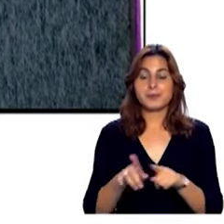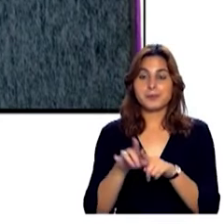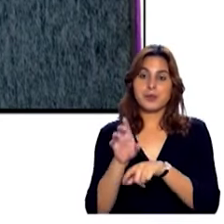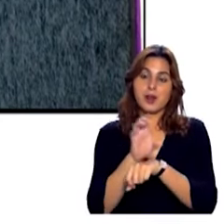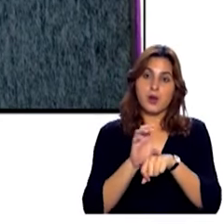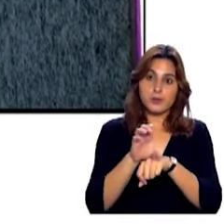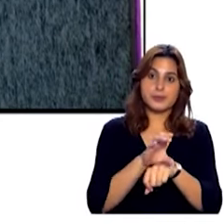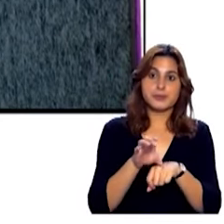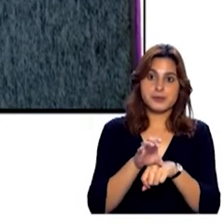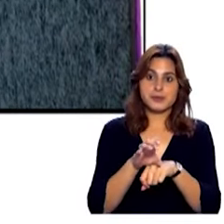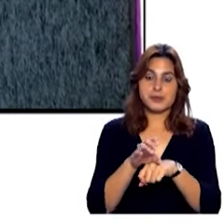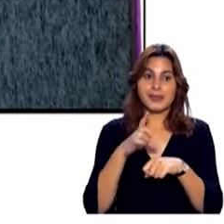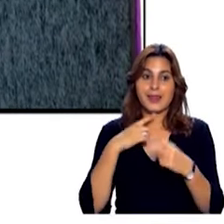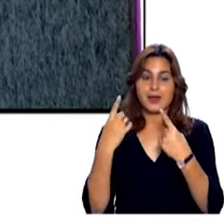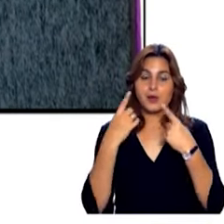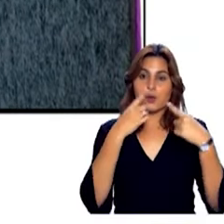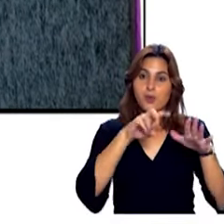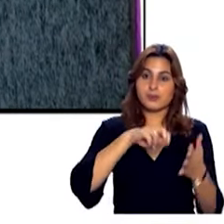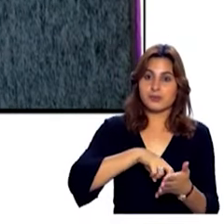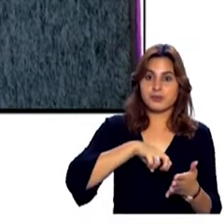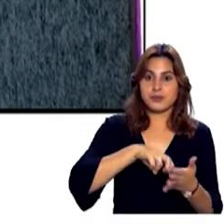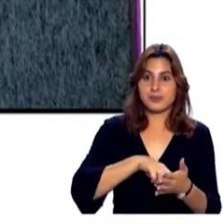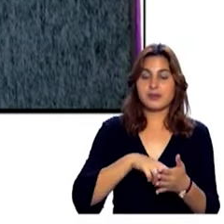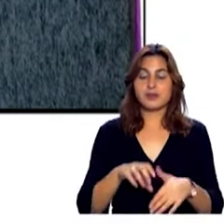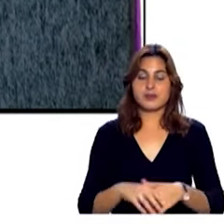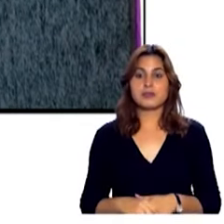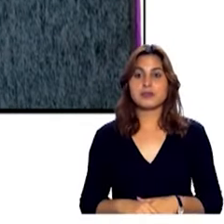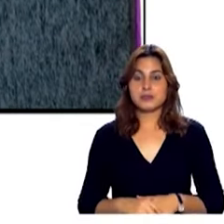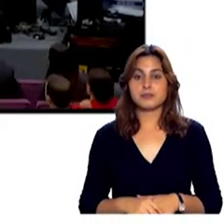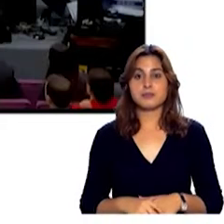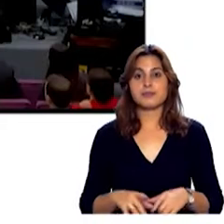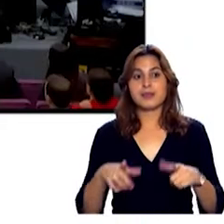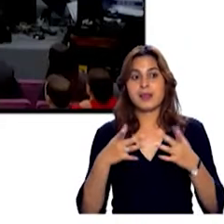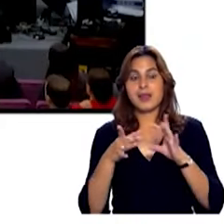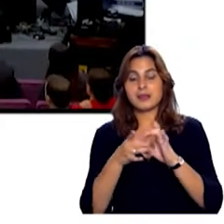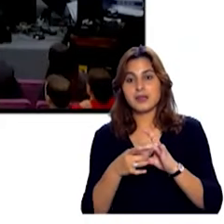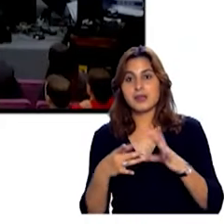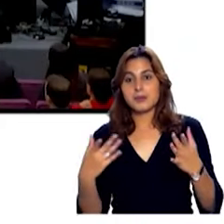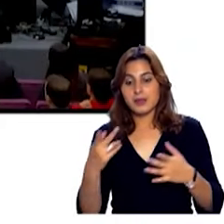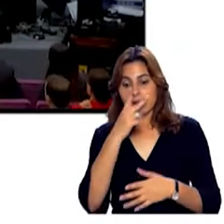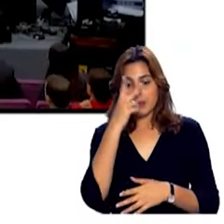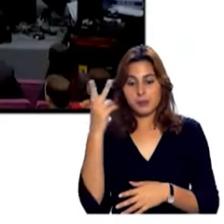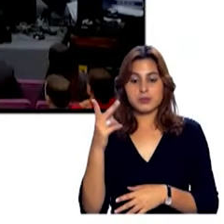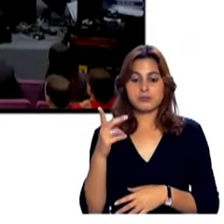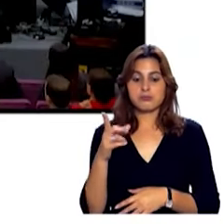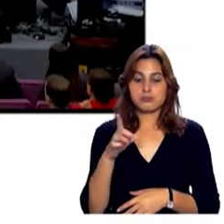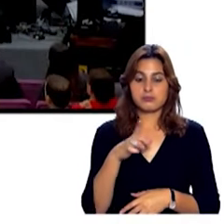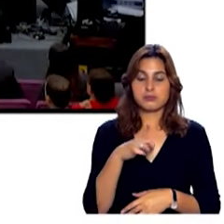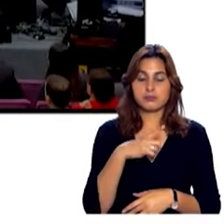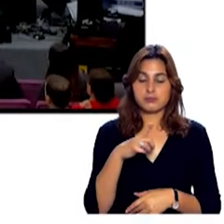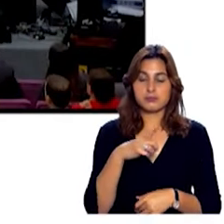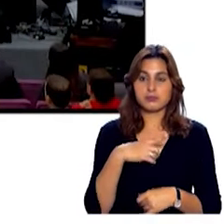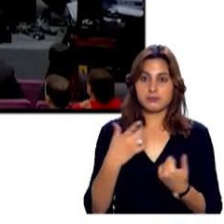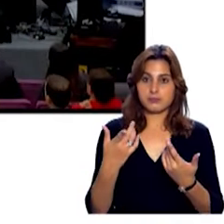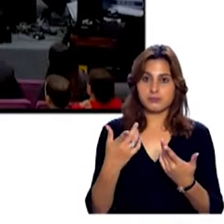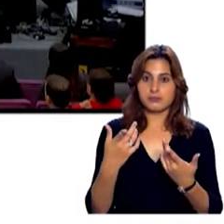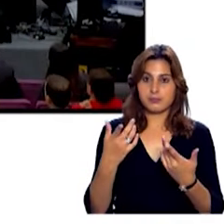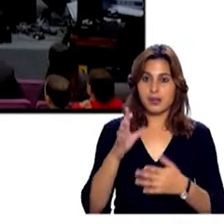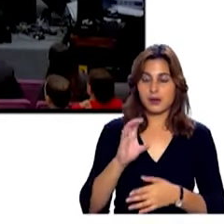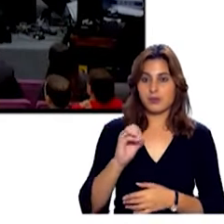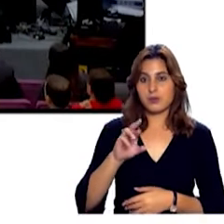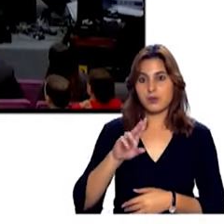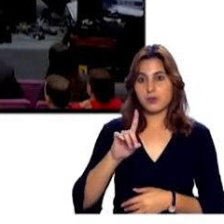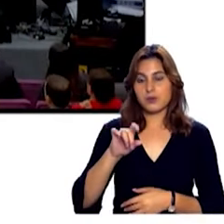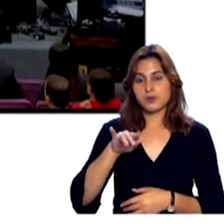decisioni sopra la libertà personale emesse da qualsiasi organo giudiziario ordinario speciale e sempre